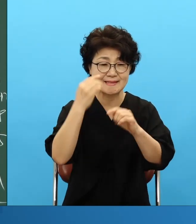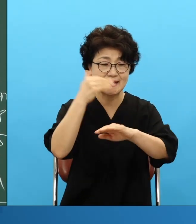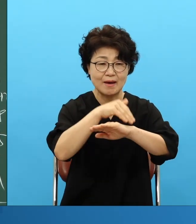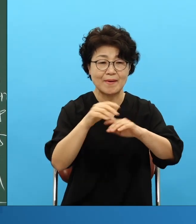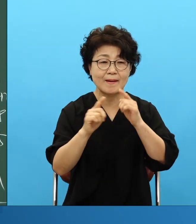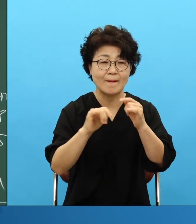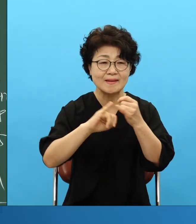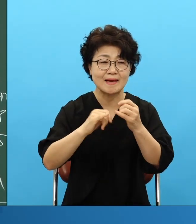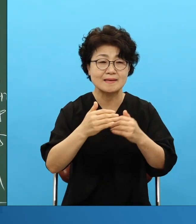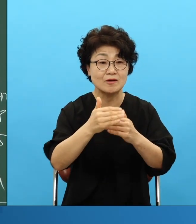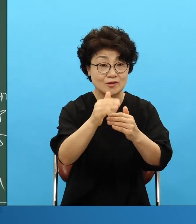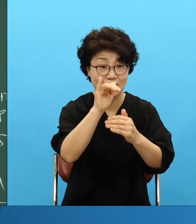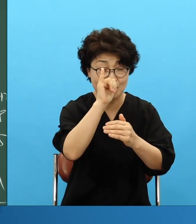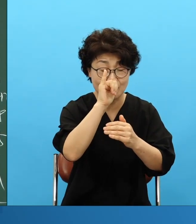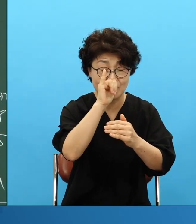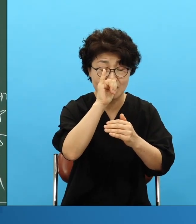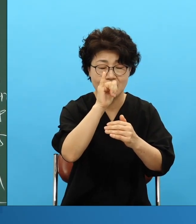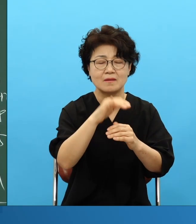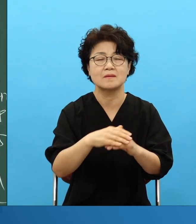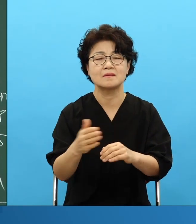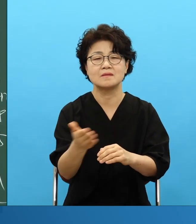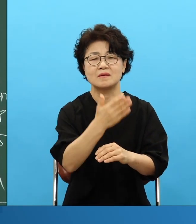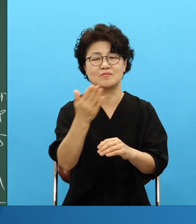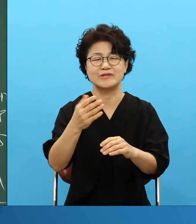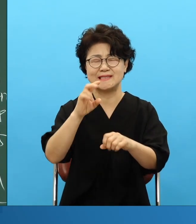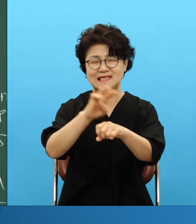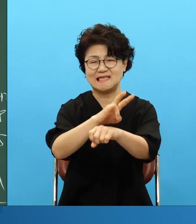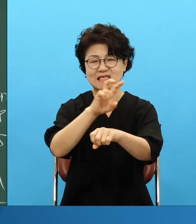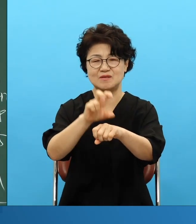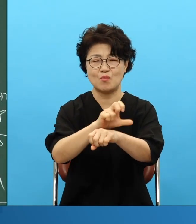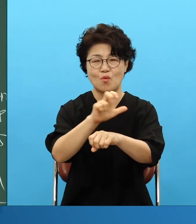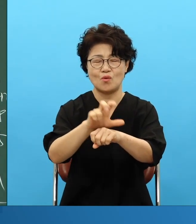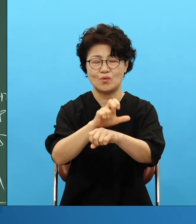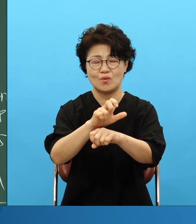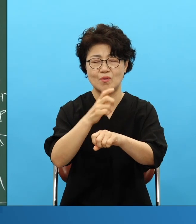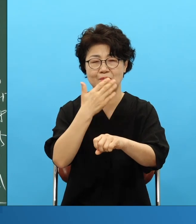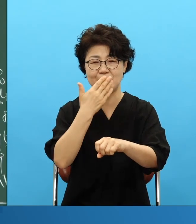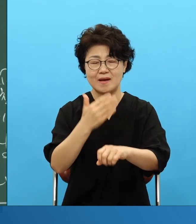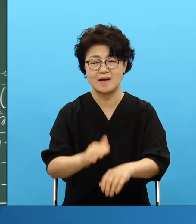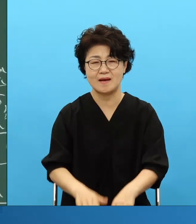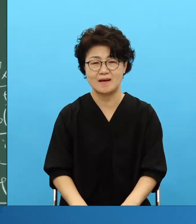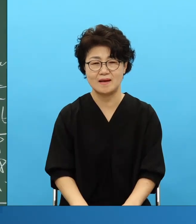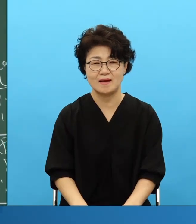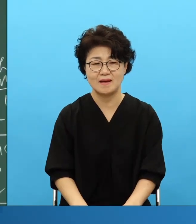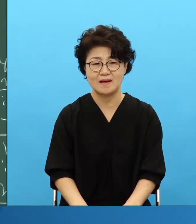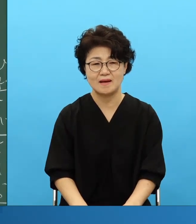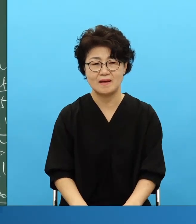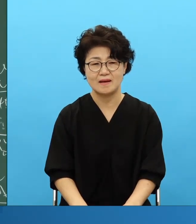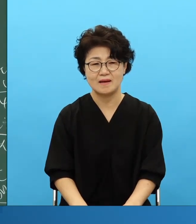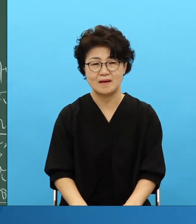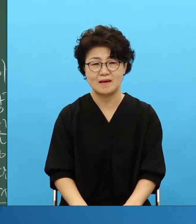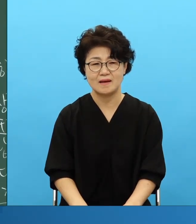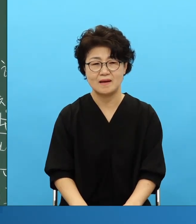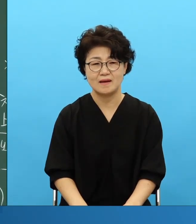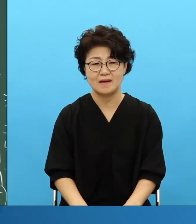answer will follow. 자, 어렵습니까? 쉽습니까? Is it difficult or easy? 이거는 쉽다가 아니고요. 너무 은혜되는 거예요. This is not